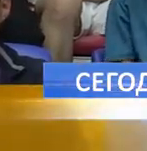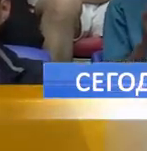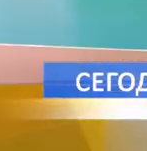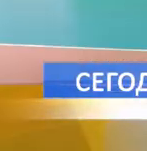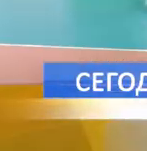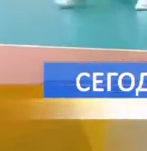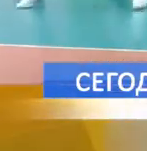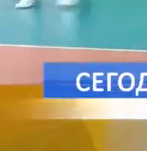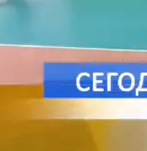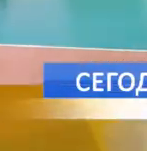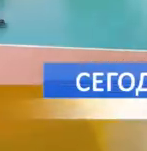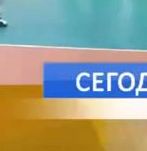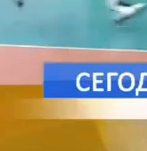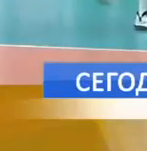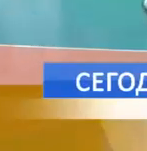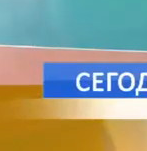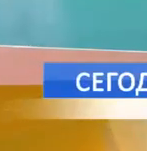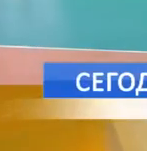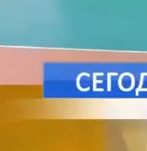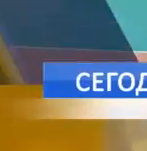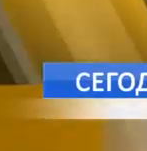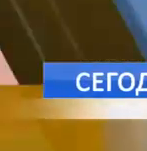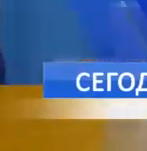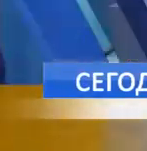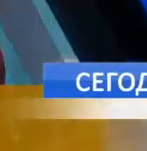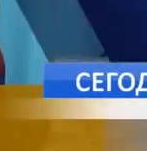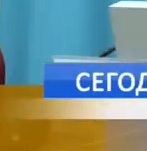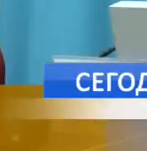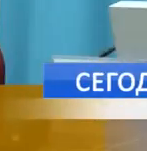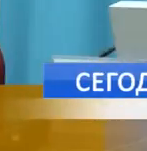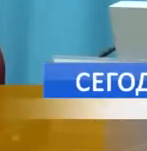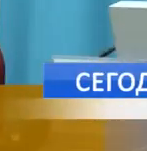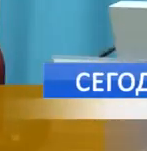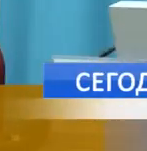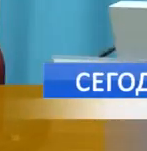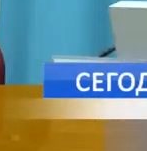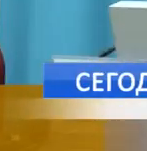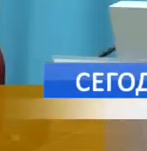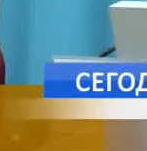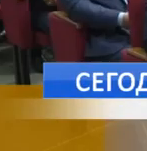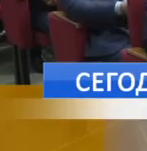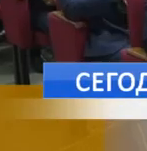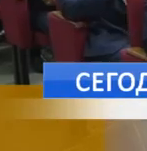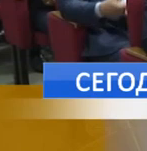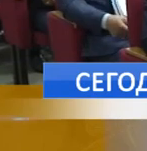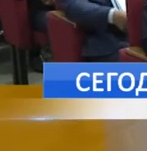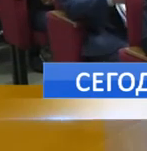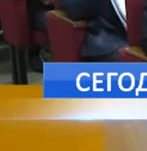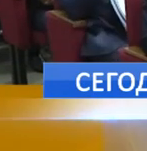команда Алматинской области ЖТСУ. Чья взяла в итоге? Грандиозная стройка. В области